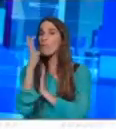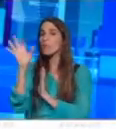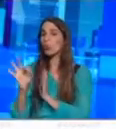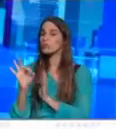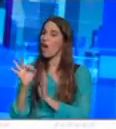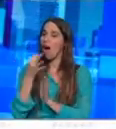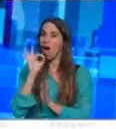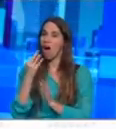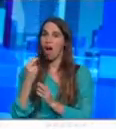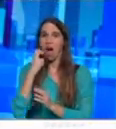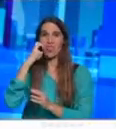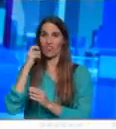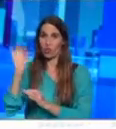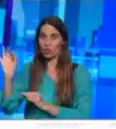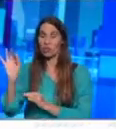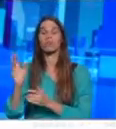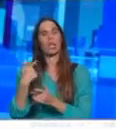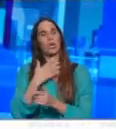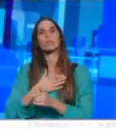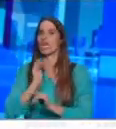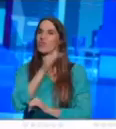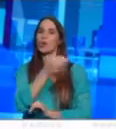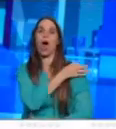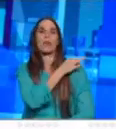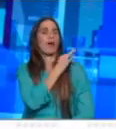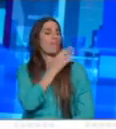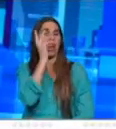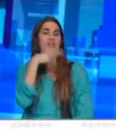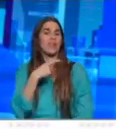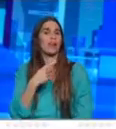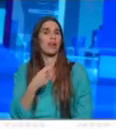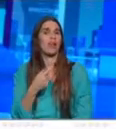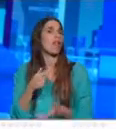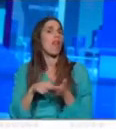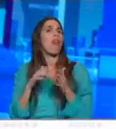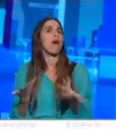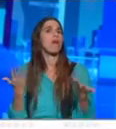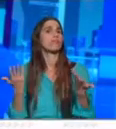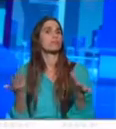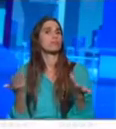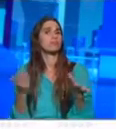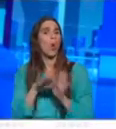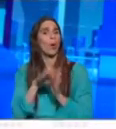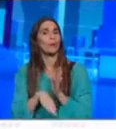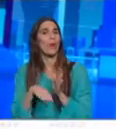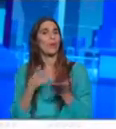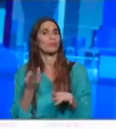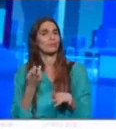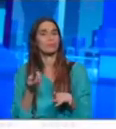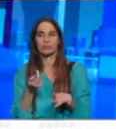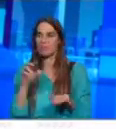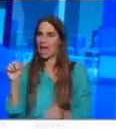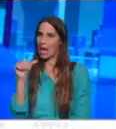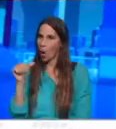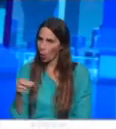ובנושא הזה אני מתכוונת כמובן לפנות לרמטכ"ל כדי להבין מדוע אלאור מספיק